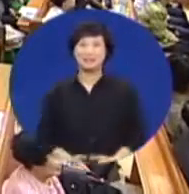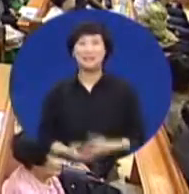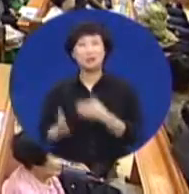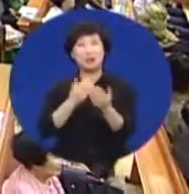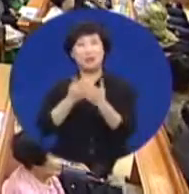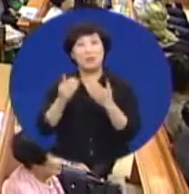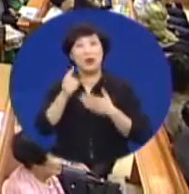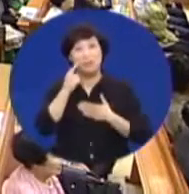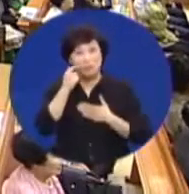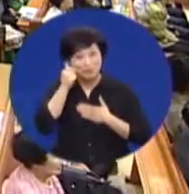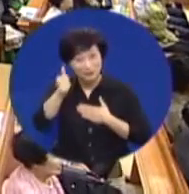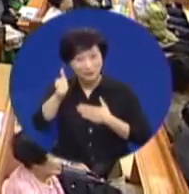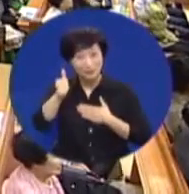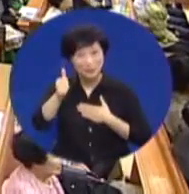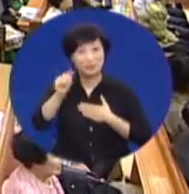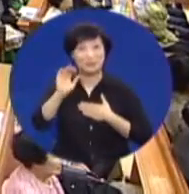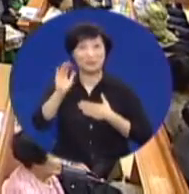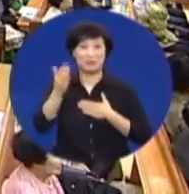경험의 아버지.